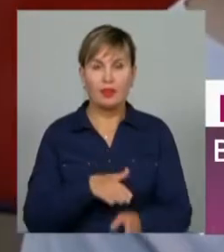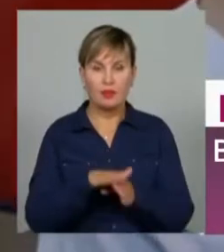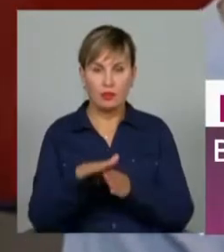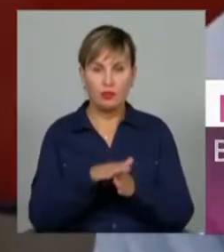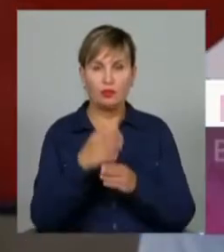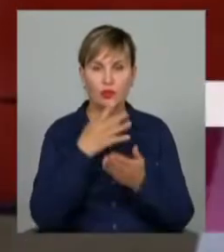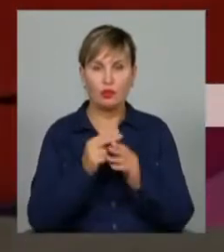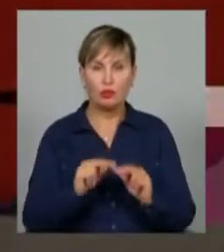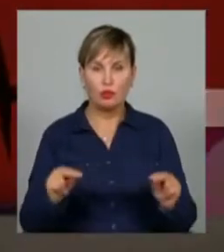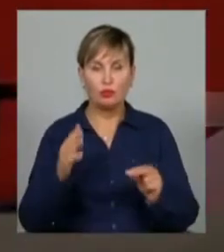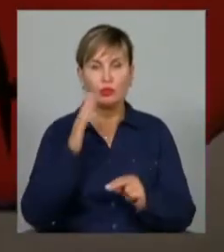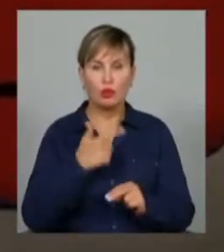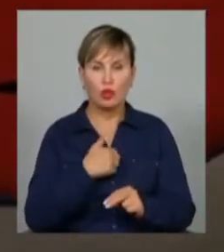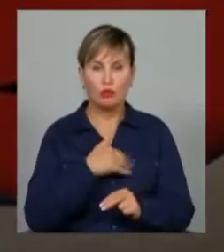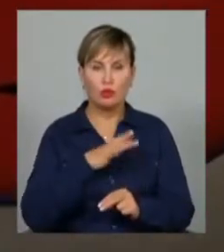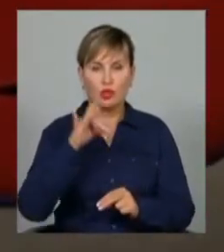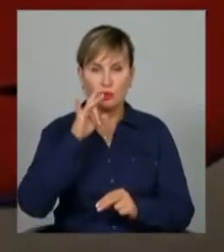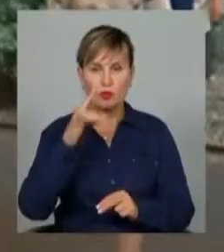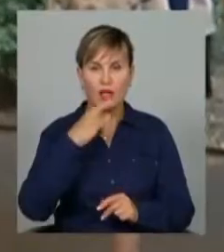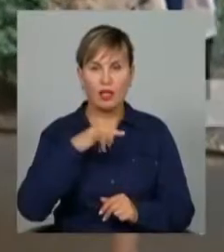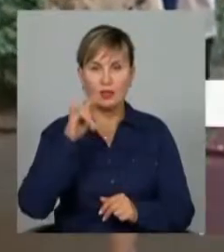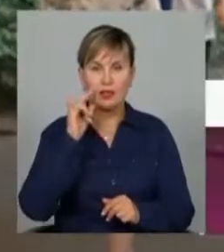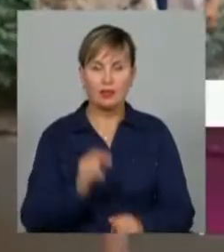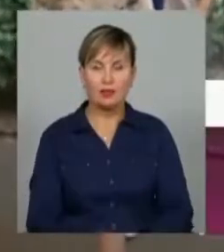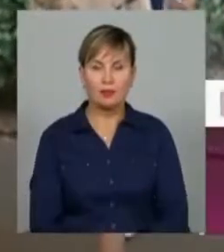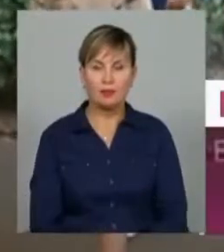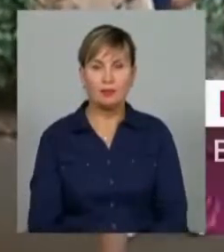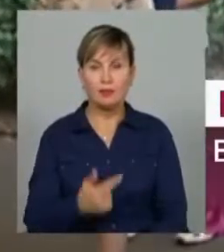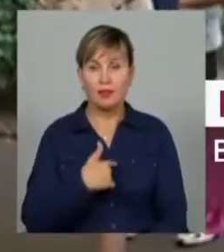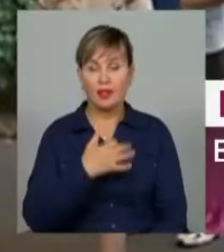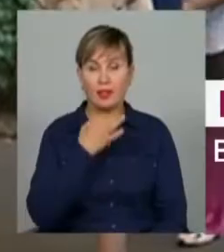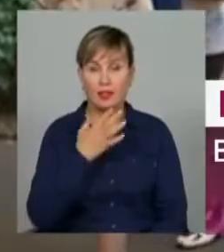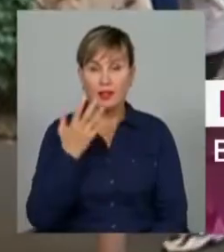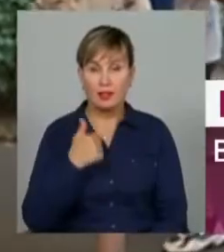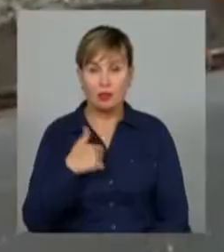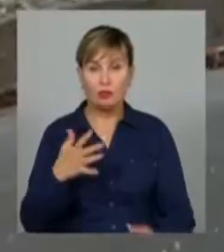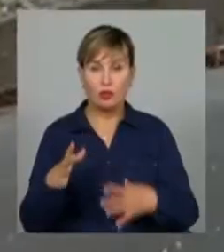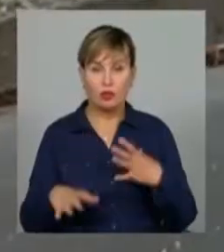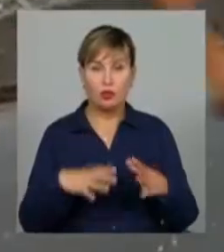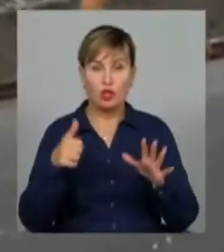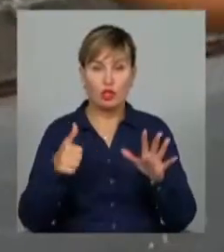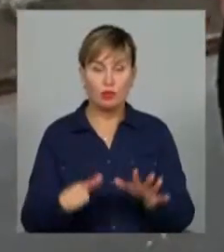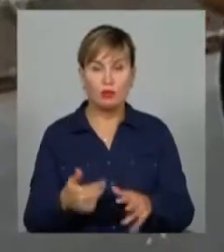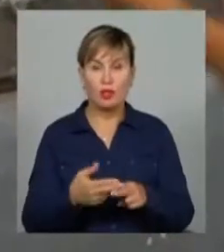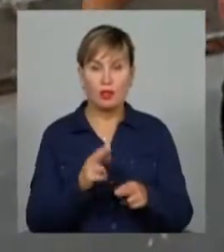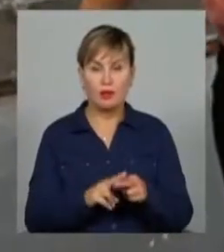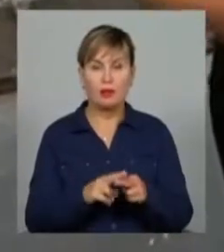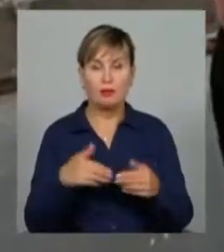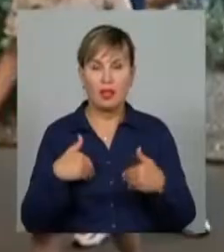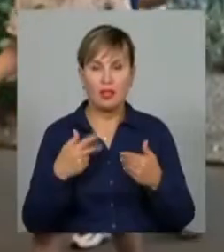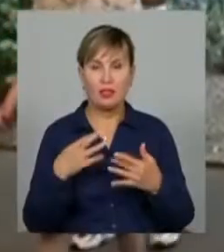своего учителя. В будущем я хочу стать чемпионом Казахстана. Мне нравится карате. Я уже занимаюсь 1,5 года. Это полезно для